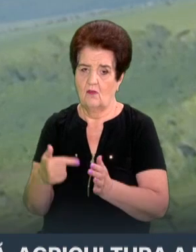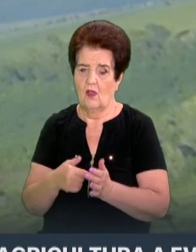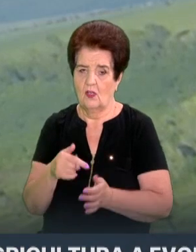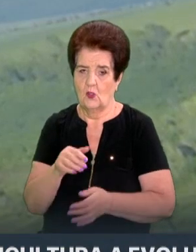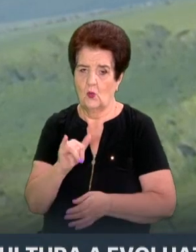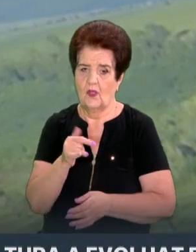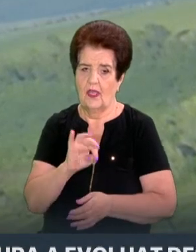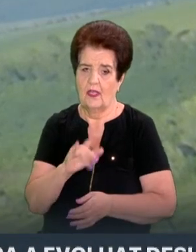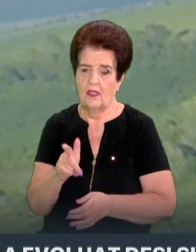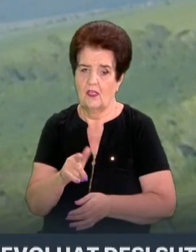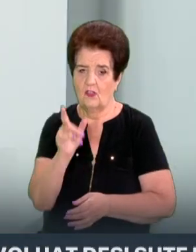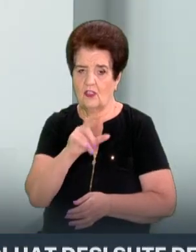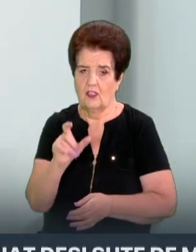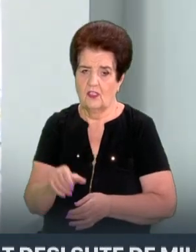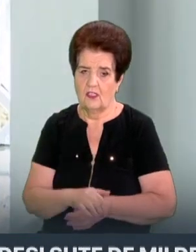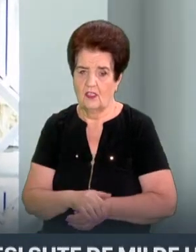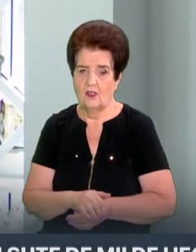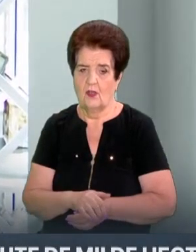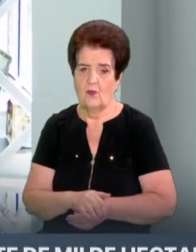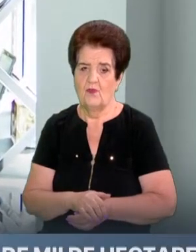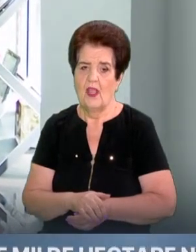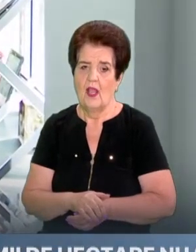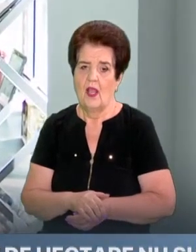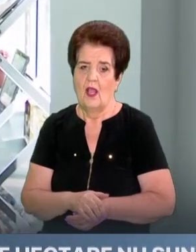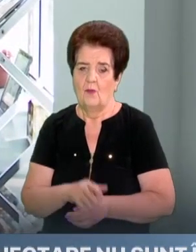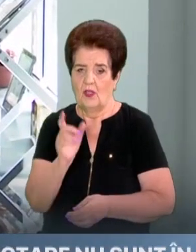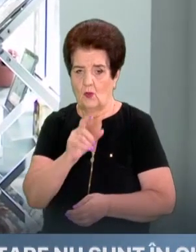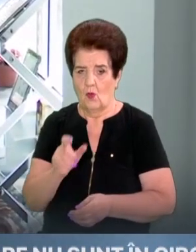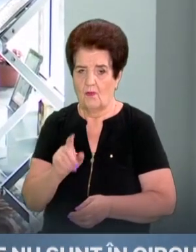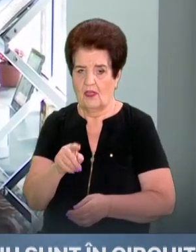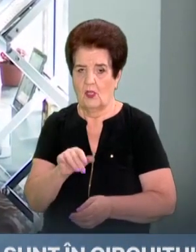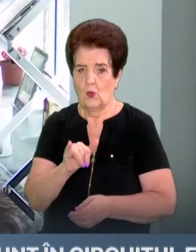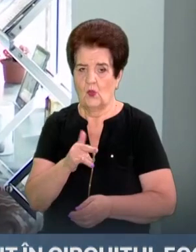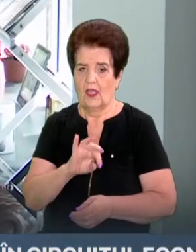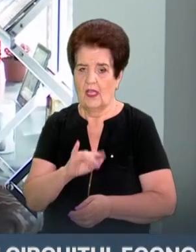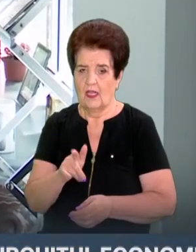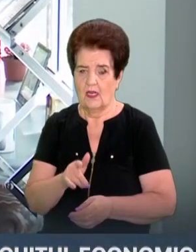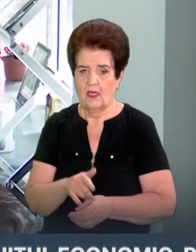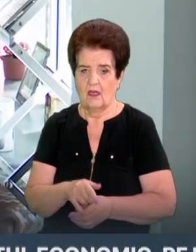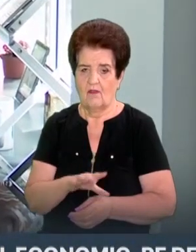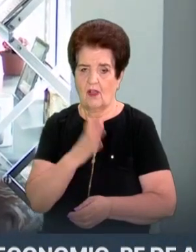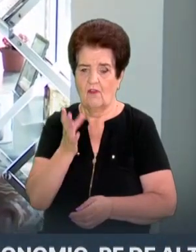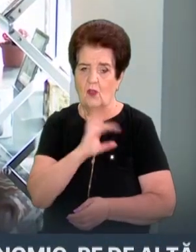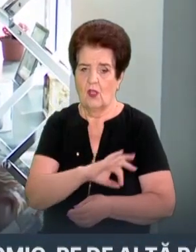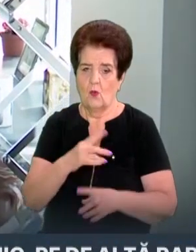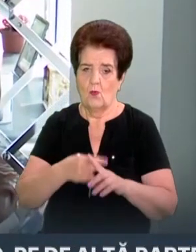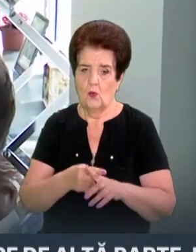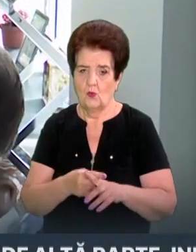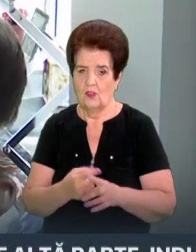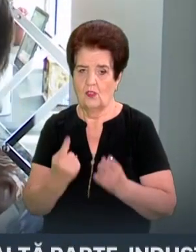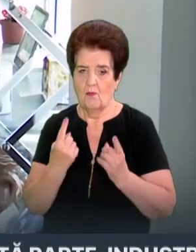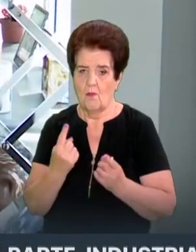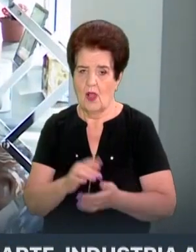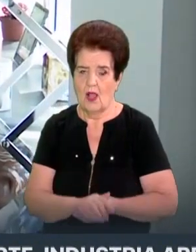Pentru cetățenii municipiului Ungheni, cred că va fi un plus mare, pentru că vom